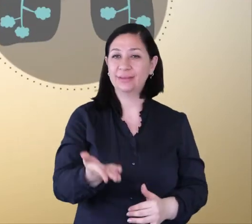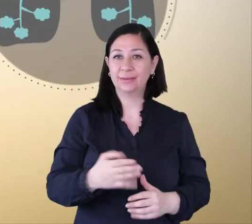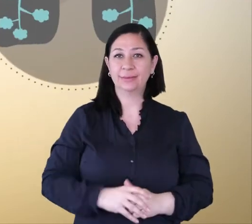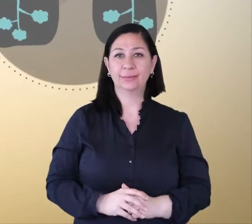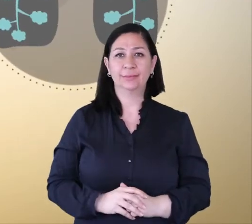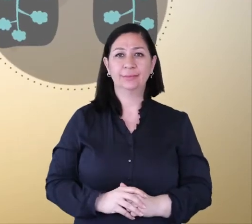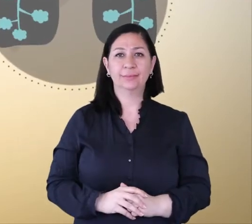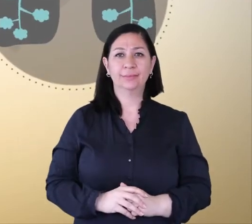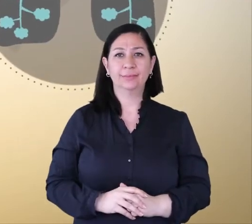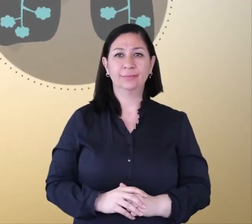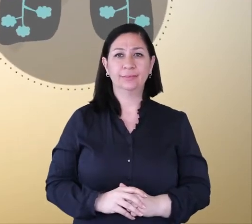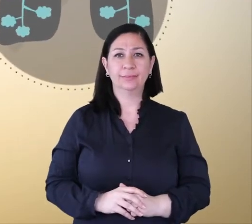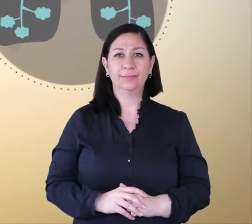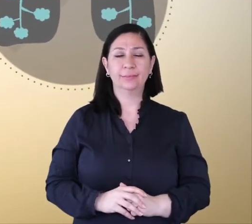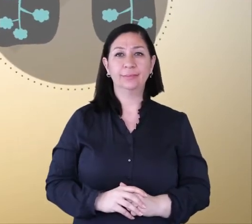sağlanmasıdır.